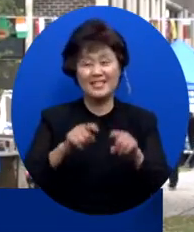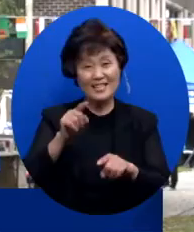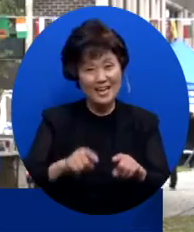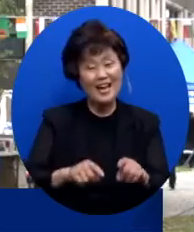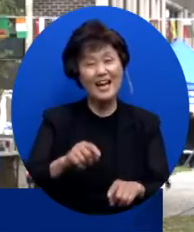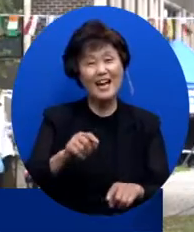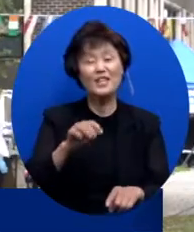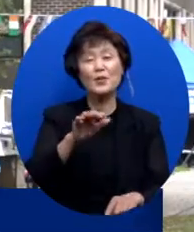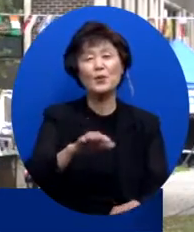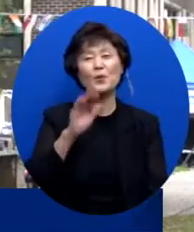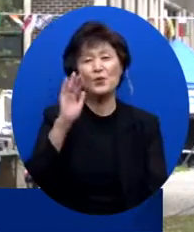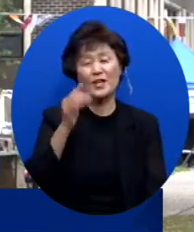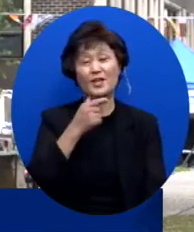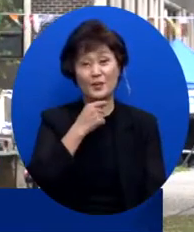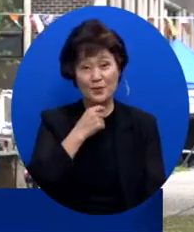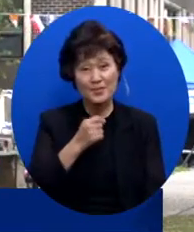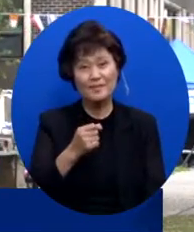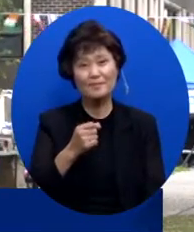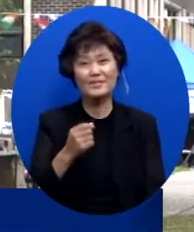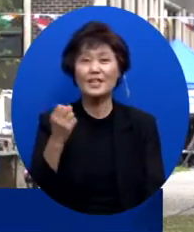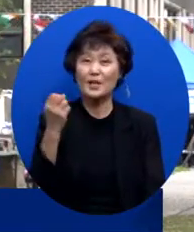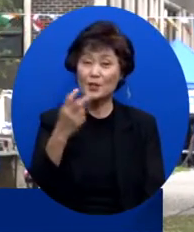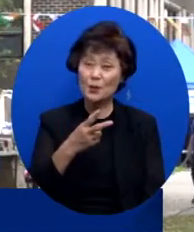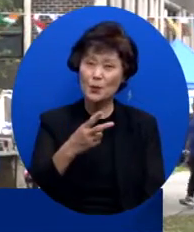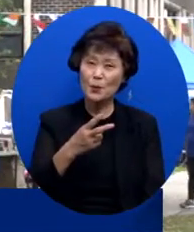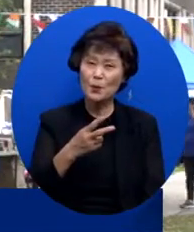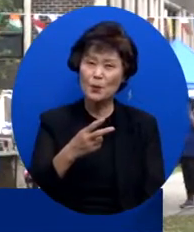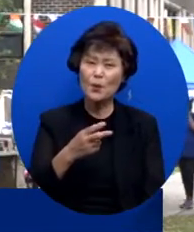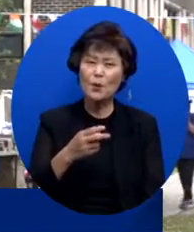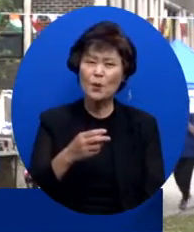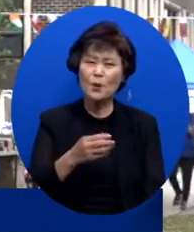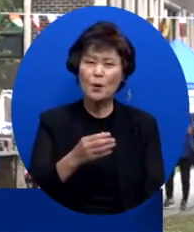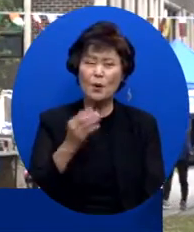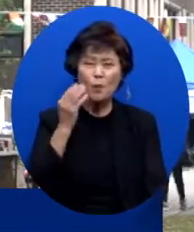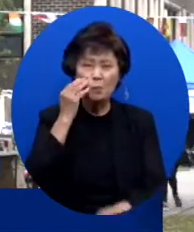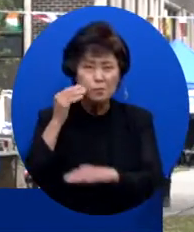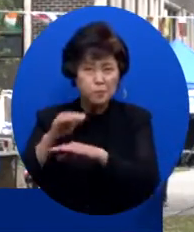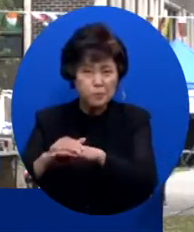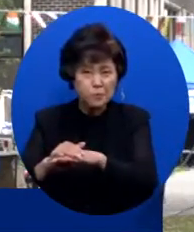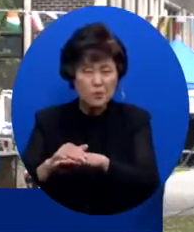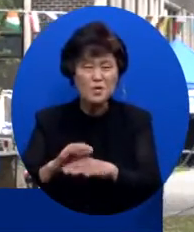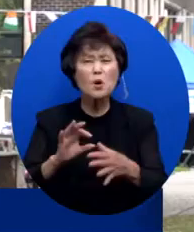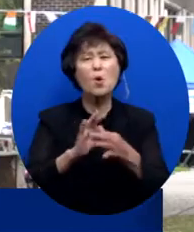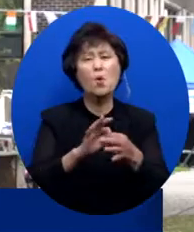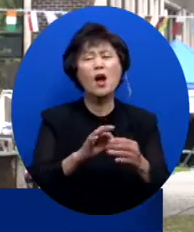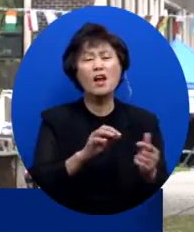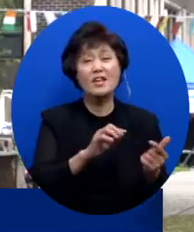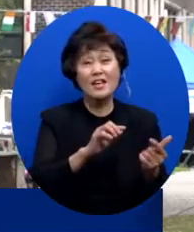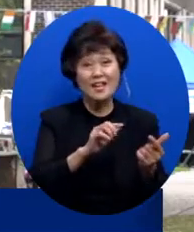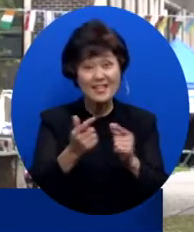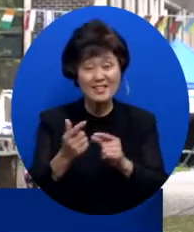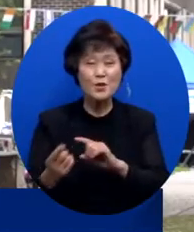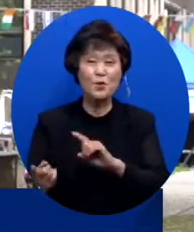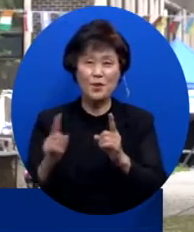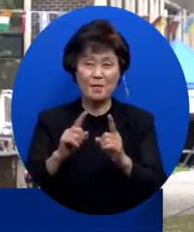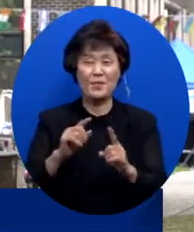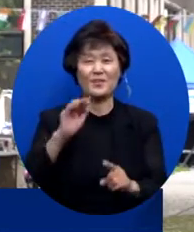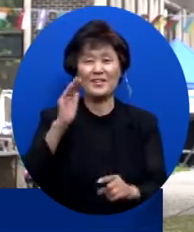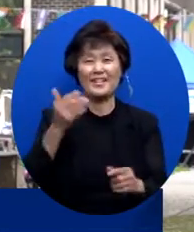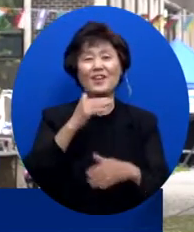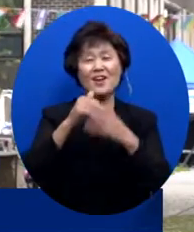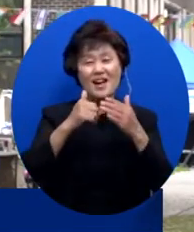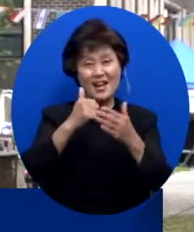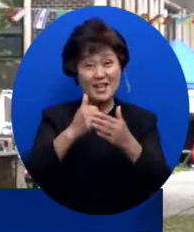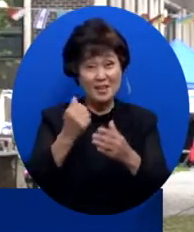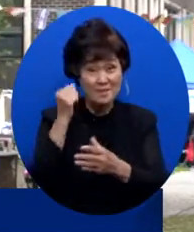계기로 삼고 있습니다. 그리고 또 차단됐던 모든 관계가 회복되고 특별히 그 안에서 하나님이 허락해